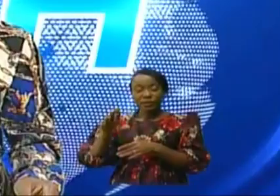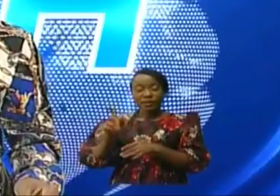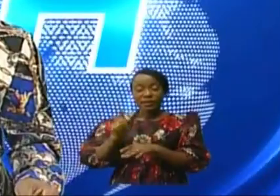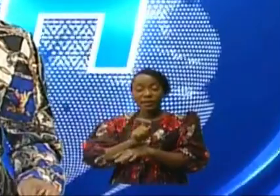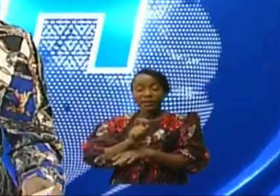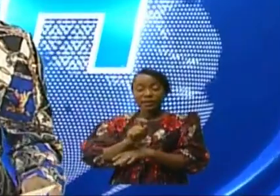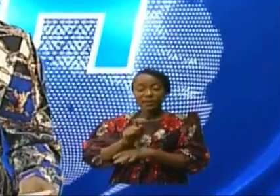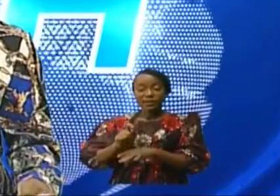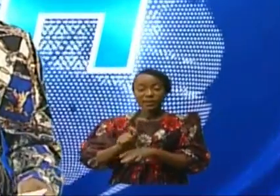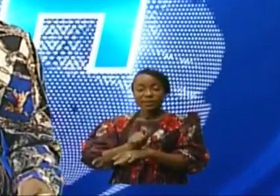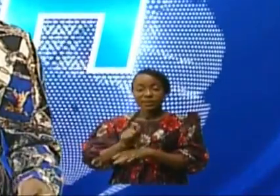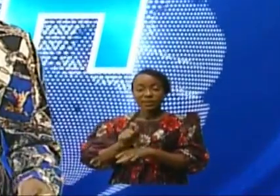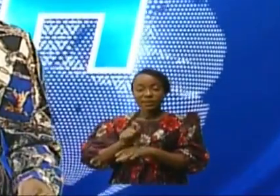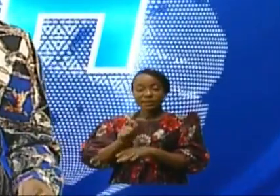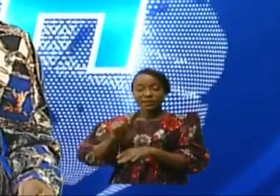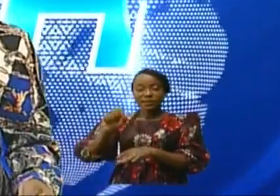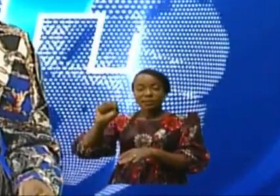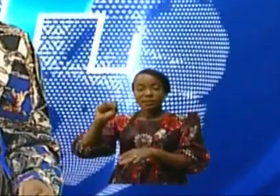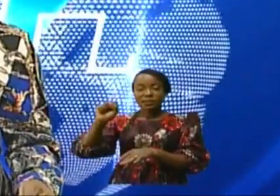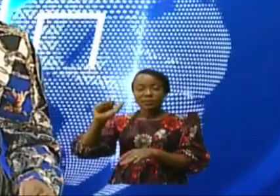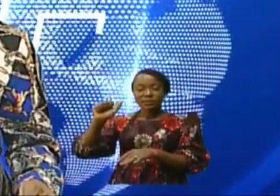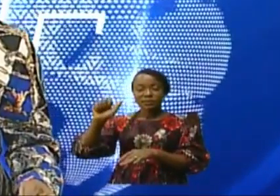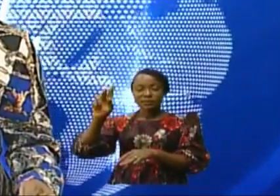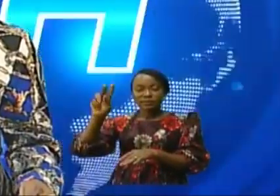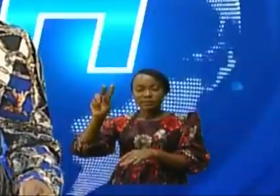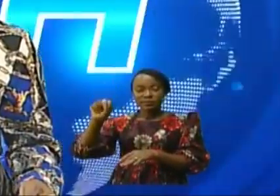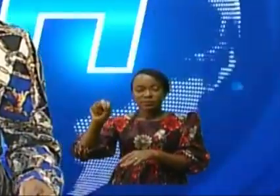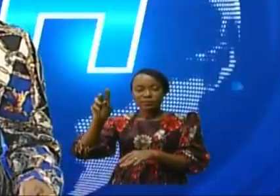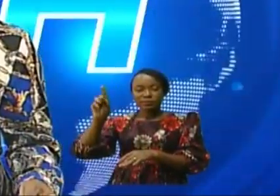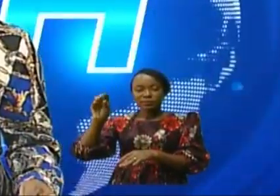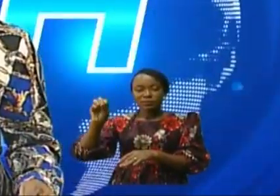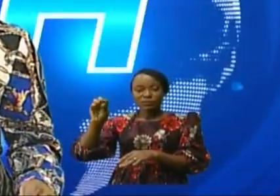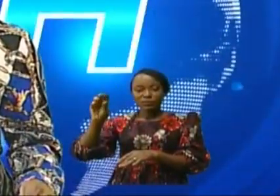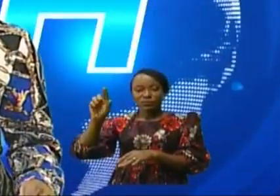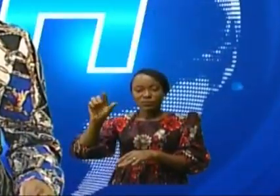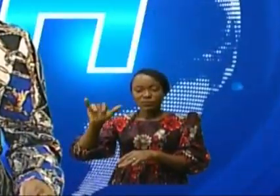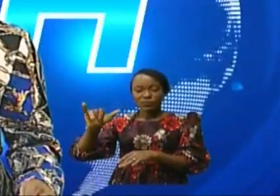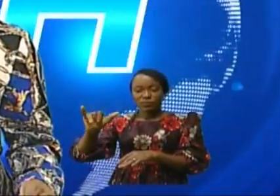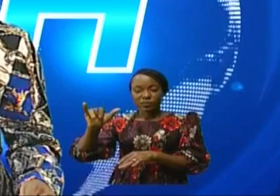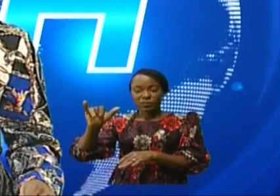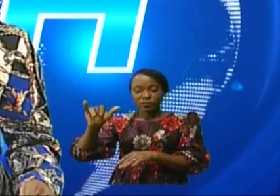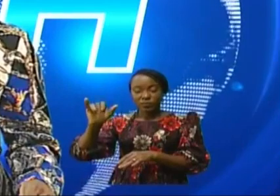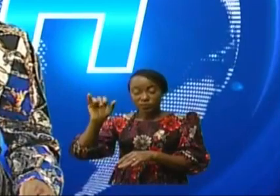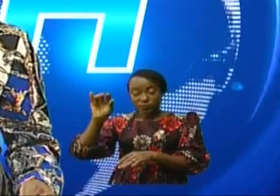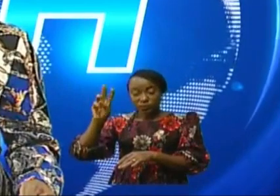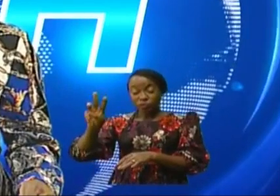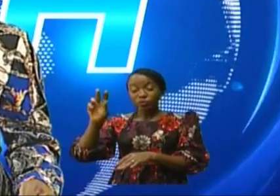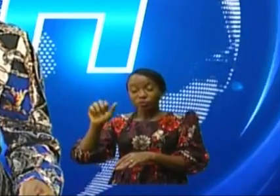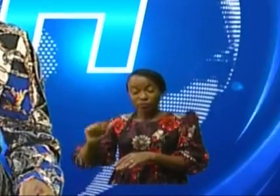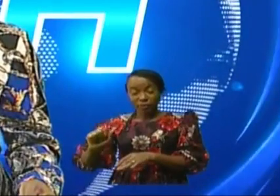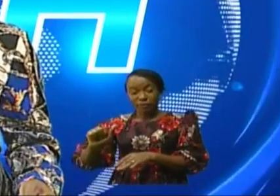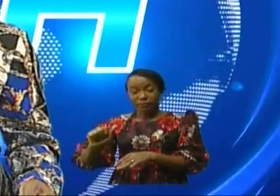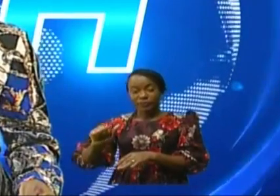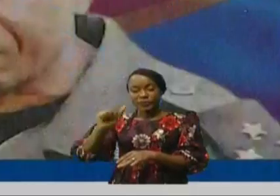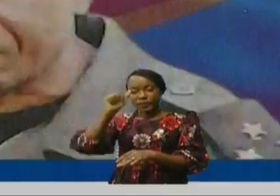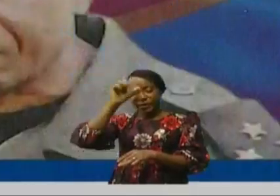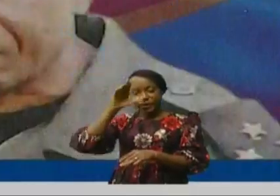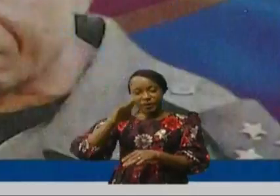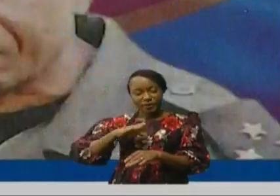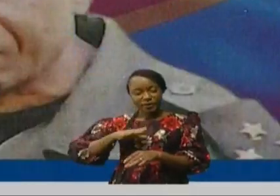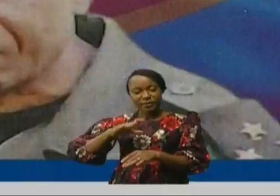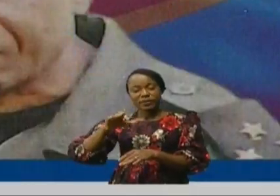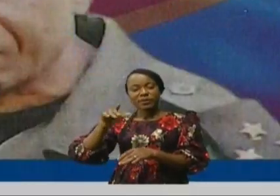de Sandoa dans le Lualaba, le décès de leur père, frère, oncle et grand-père. Le colonel